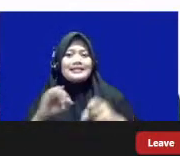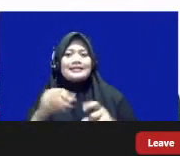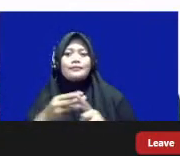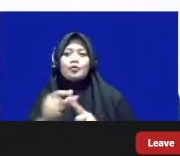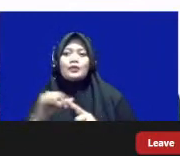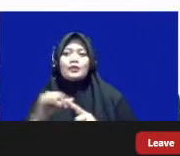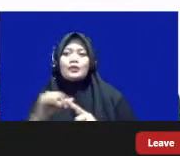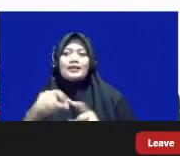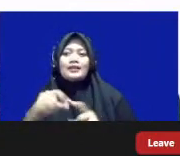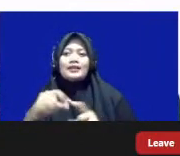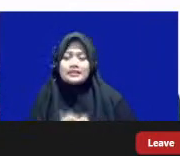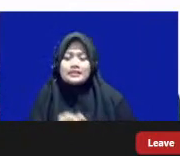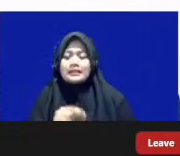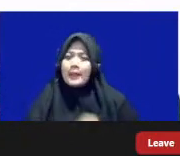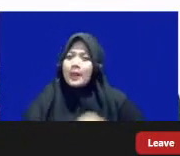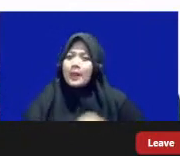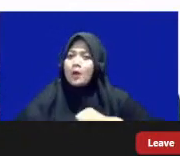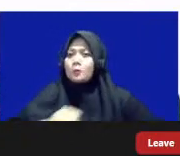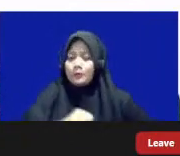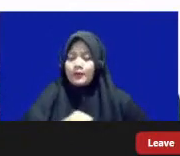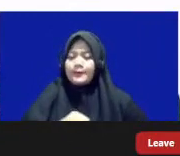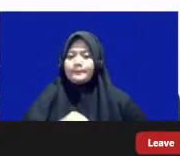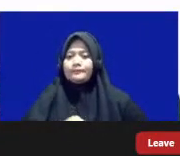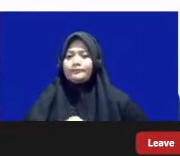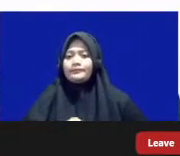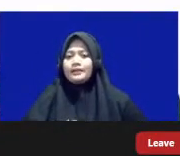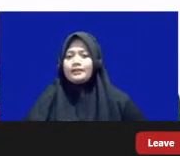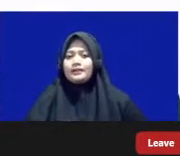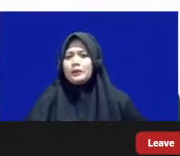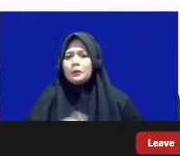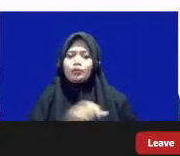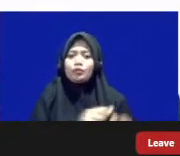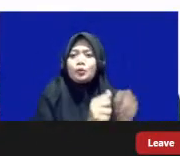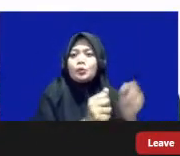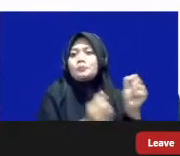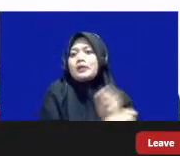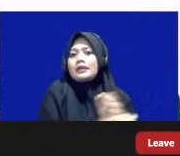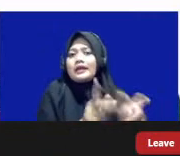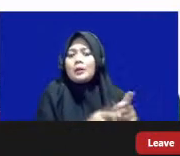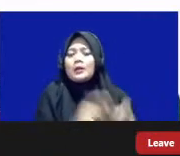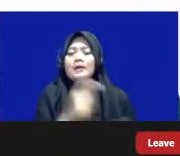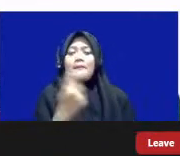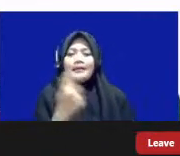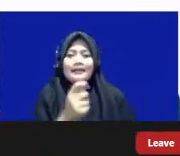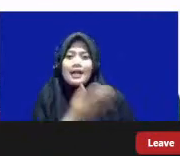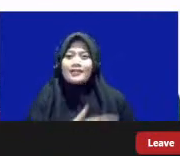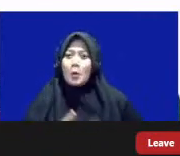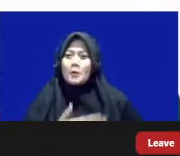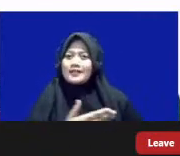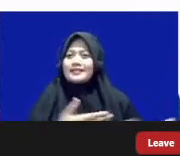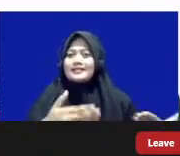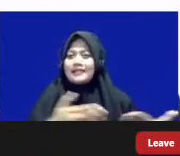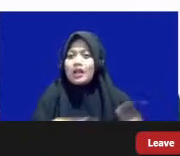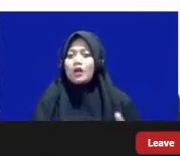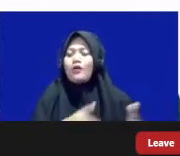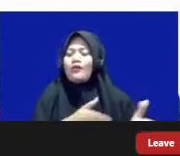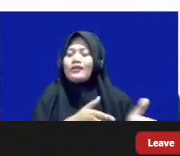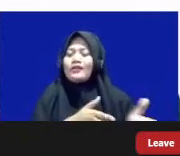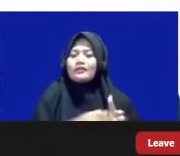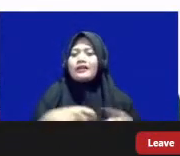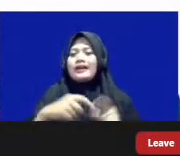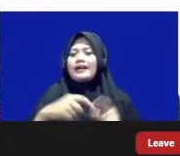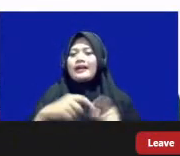substitusi kita lakukan. Jadi saling mengganti. Jadi kalau misalkan Kementerian Sosial dengan koordinator Kasas PP